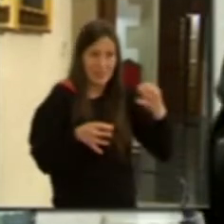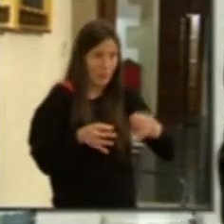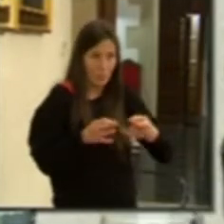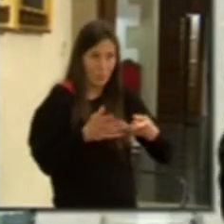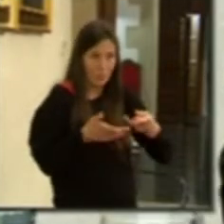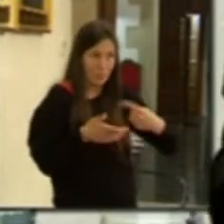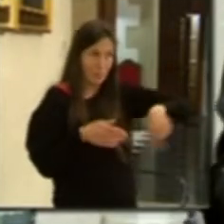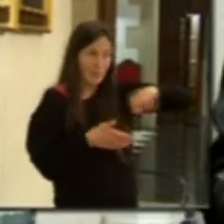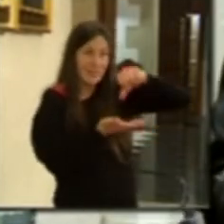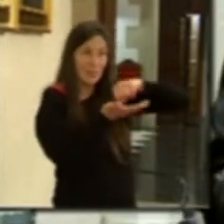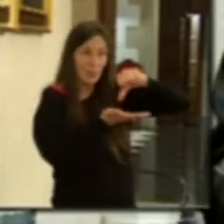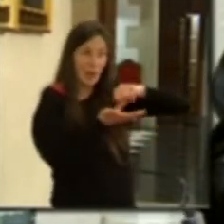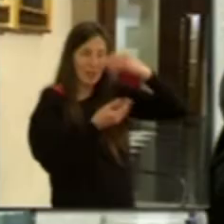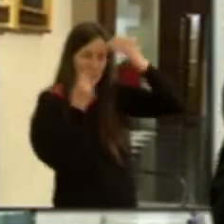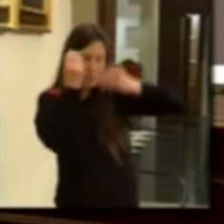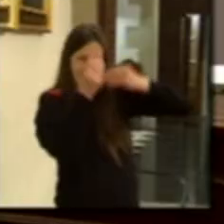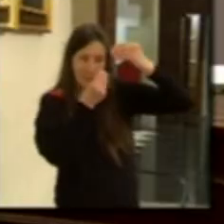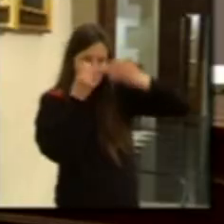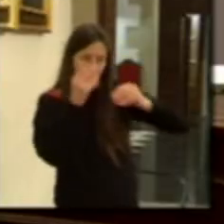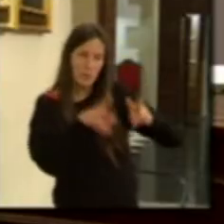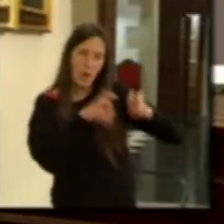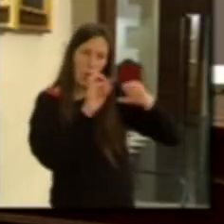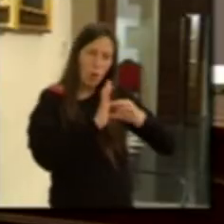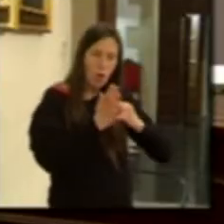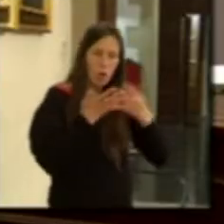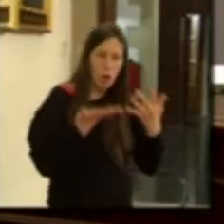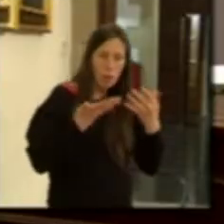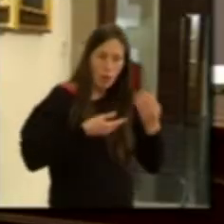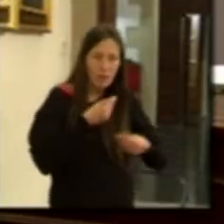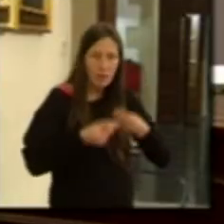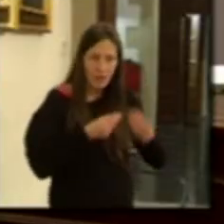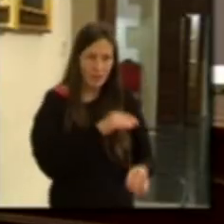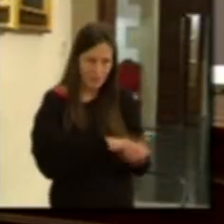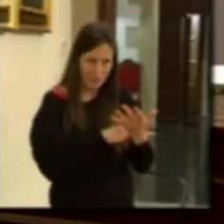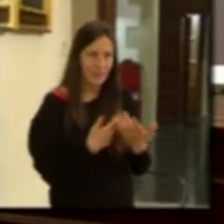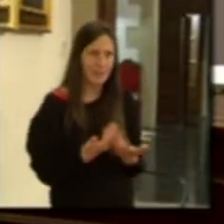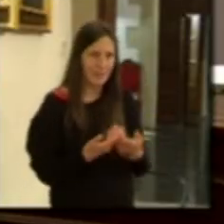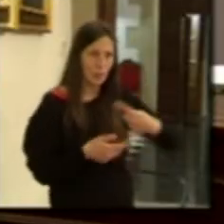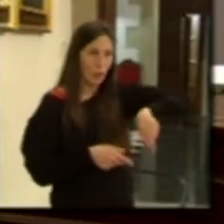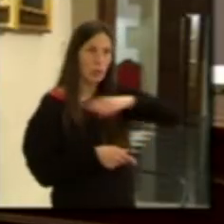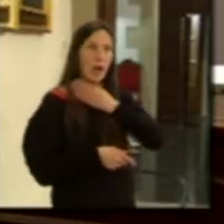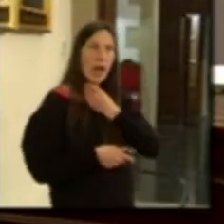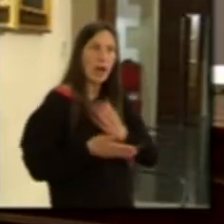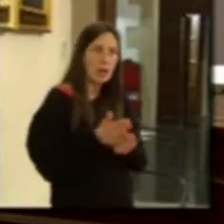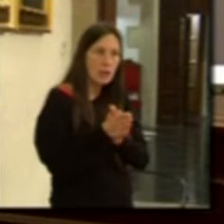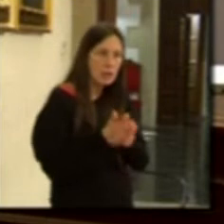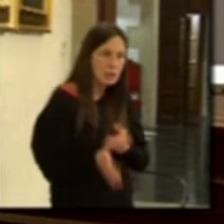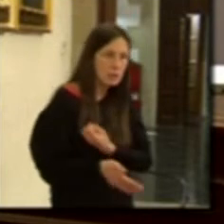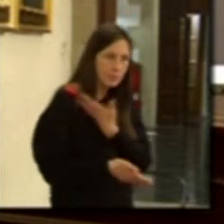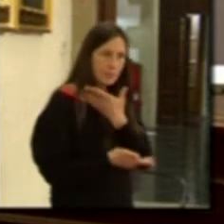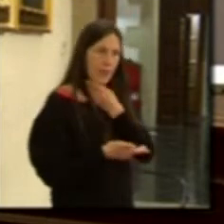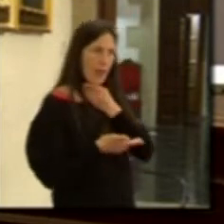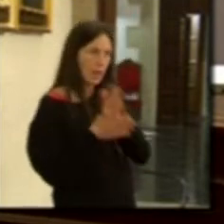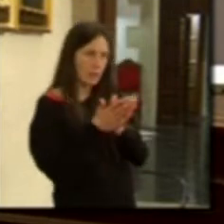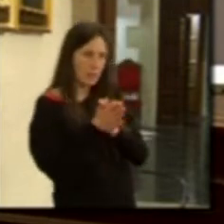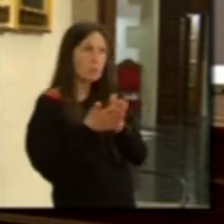fer, posem-s'hi, perquè això es necessita. Em deien fa un moment, és que en tenim tantes ganes de fer un acte junts, és que s'ha de tornar a